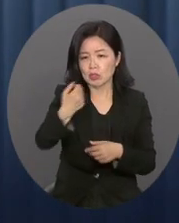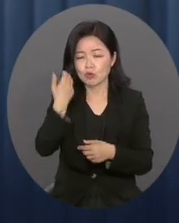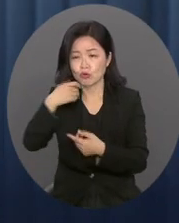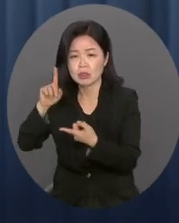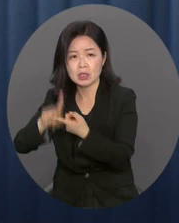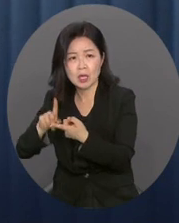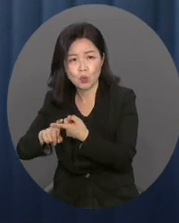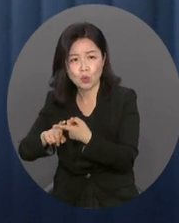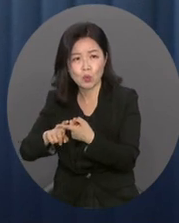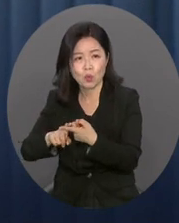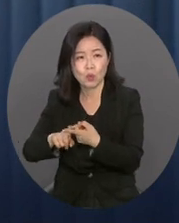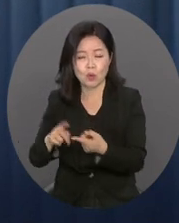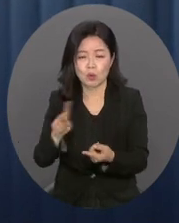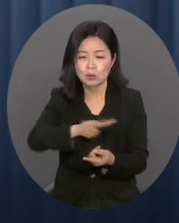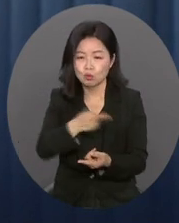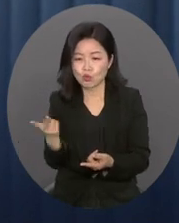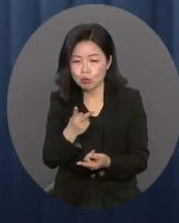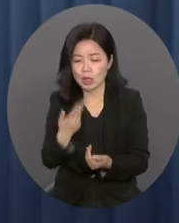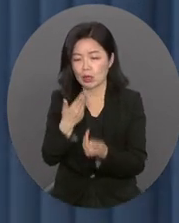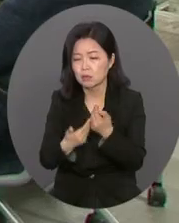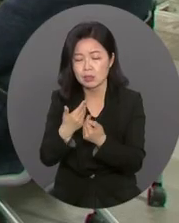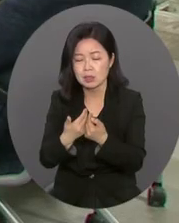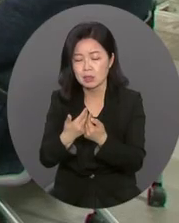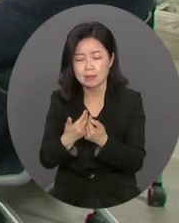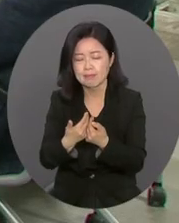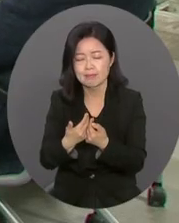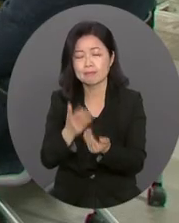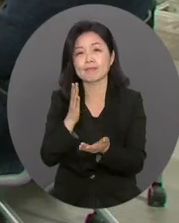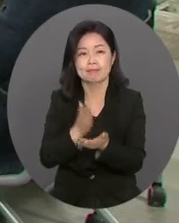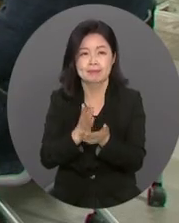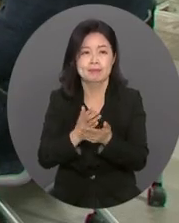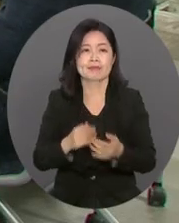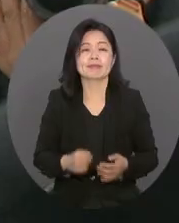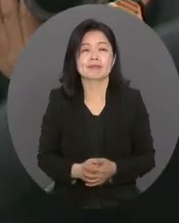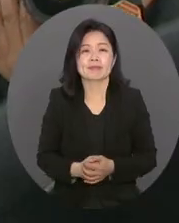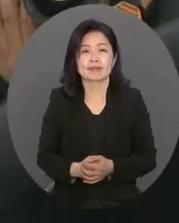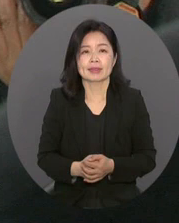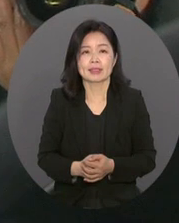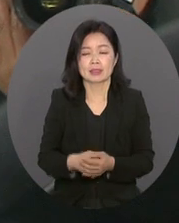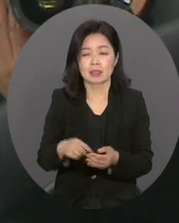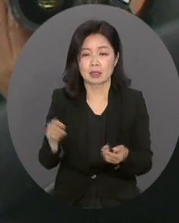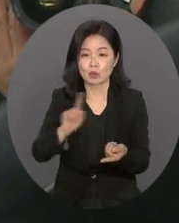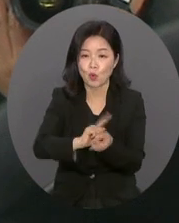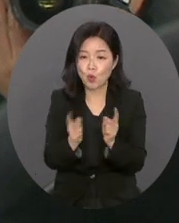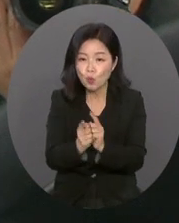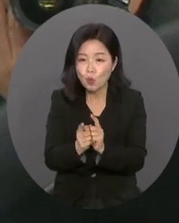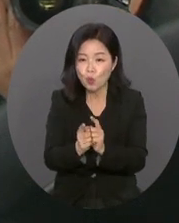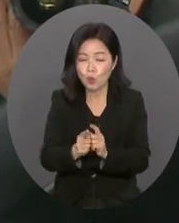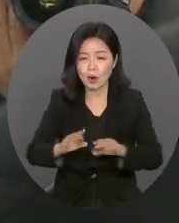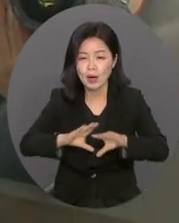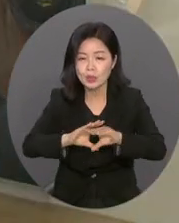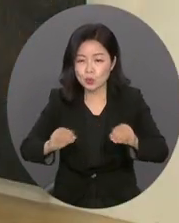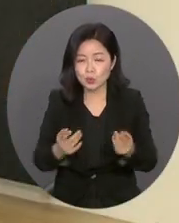하는지 더 이상 이런 논쟁은 없어야 되고. 토론회 당일에는 입장차가 좁혀지지는 못했습니다.